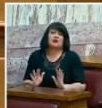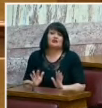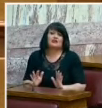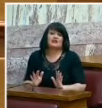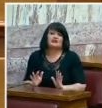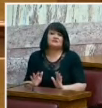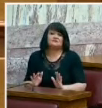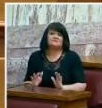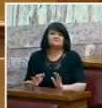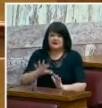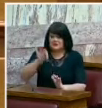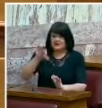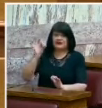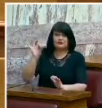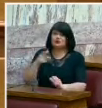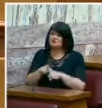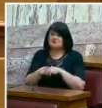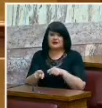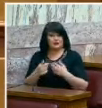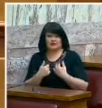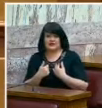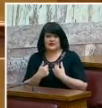μιλάμε για περιπτώσεις που σε καμία περίπτωση